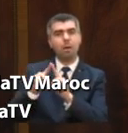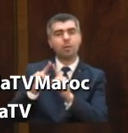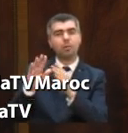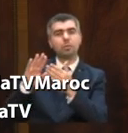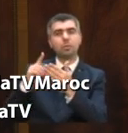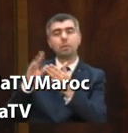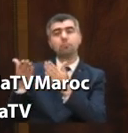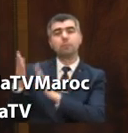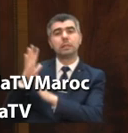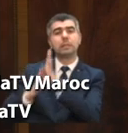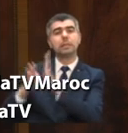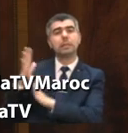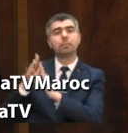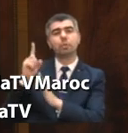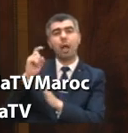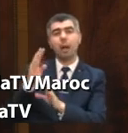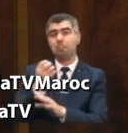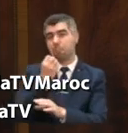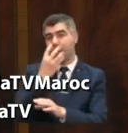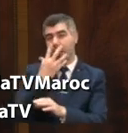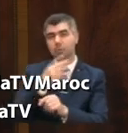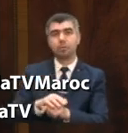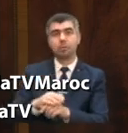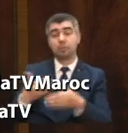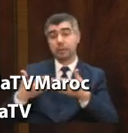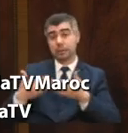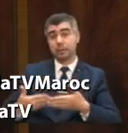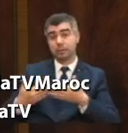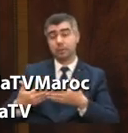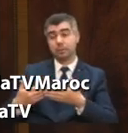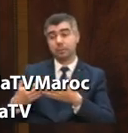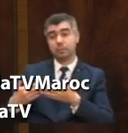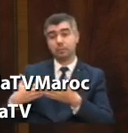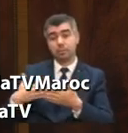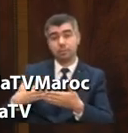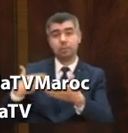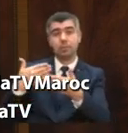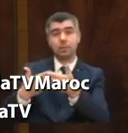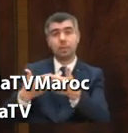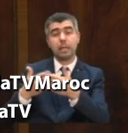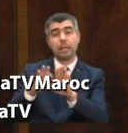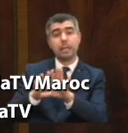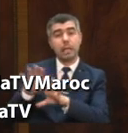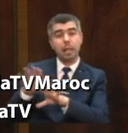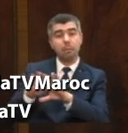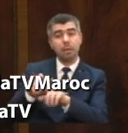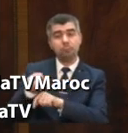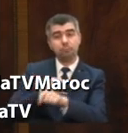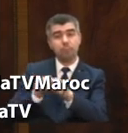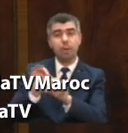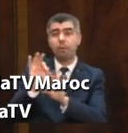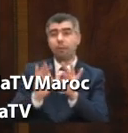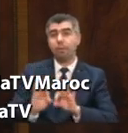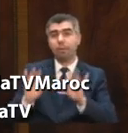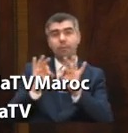في ديال شهر مارس. وإلى حدوث تلك اللحظة لم يتم اتخاذ التدابير، وعلى الأقل لم يتم اتخاذ